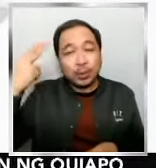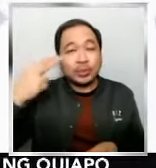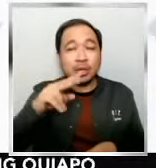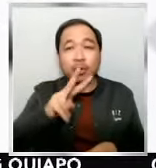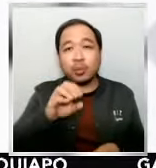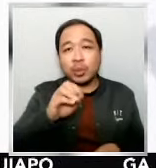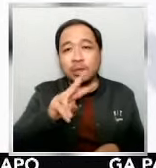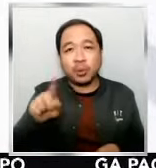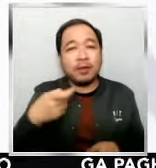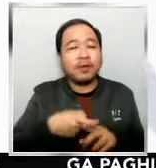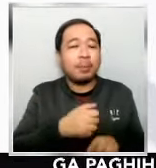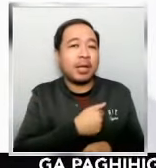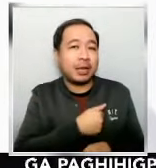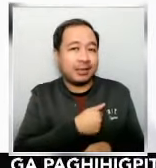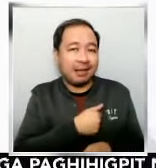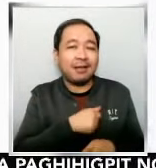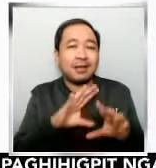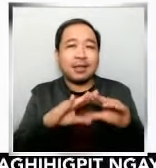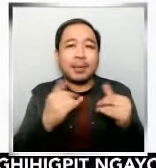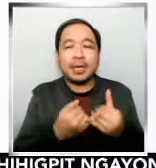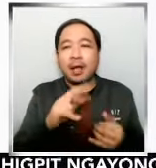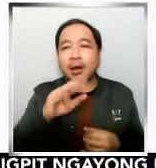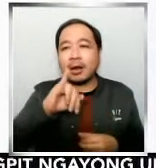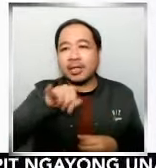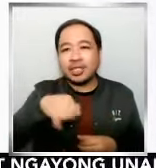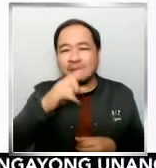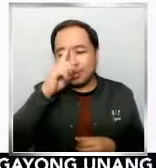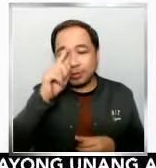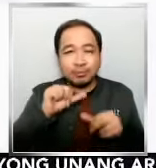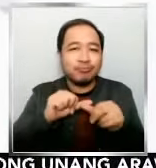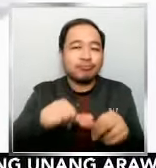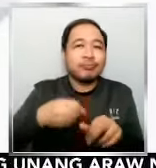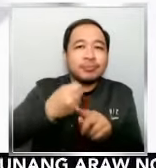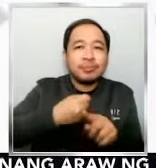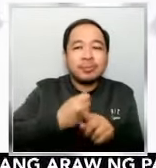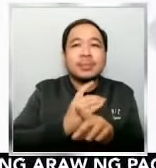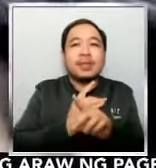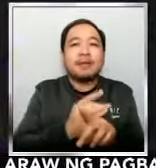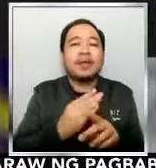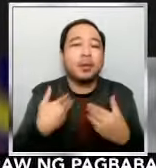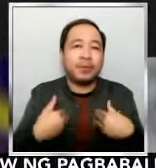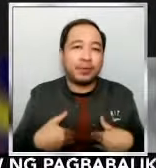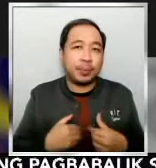RINJ Foundation dahil daw ito sa walang pagod niyang pagtatanggol sa human rights.